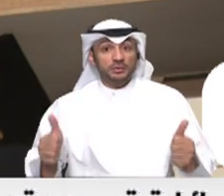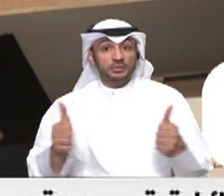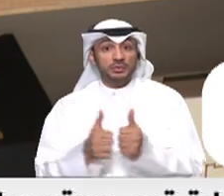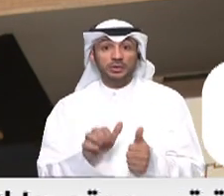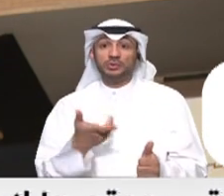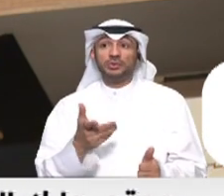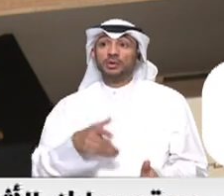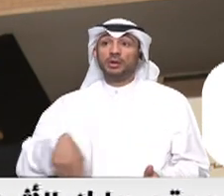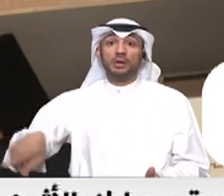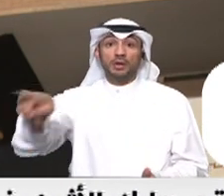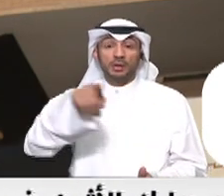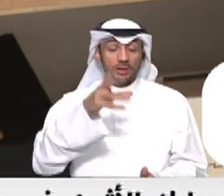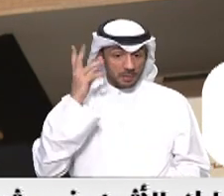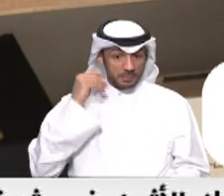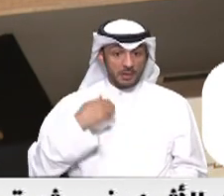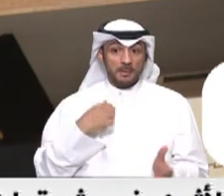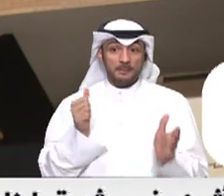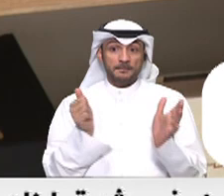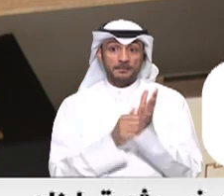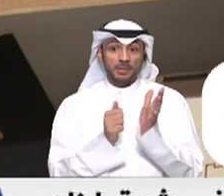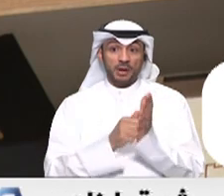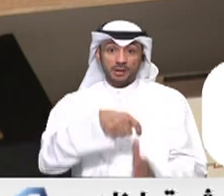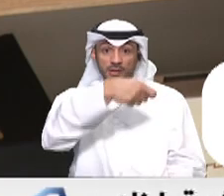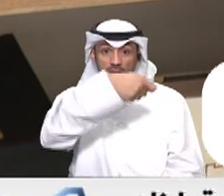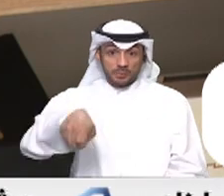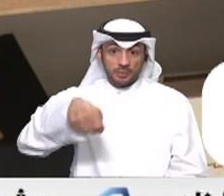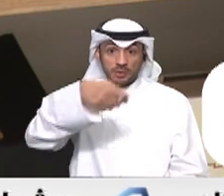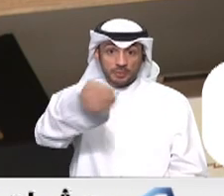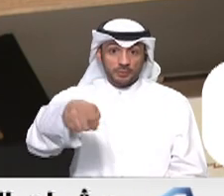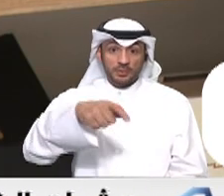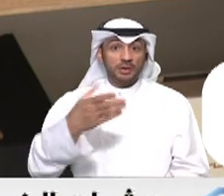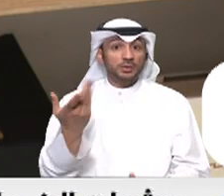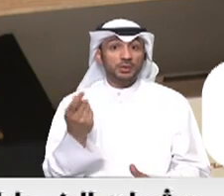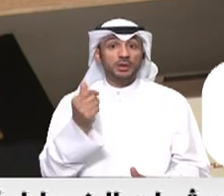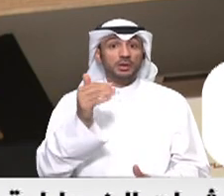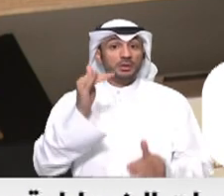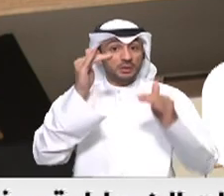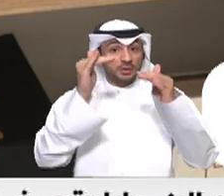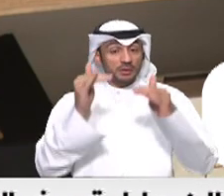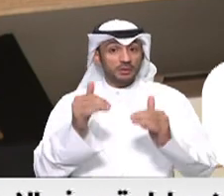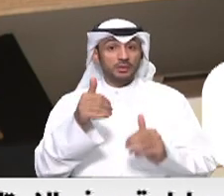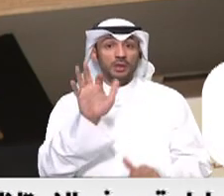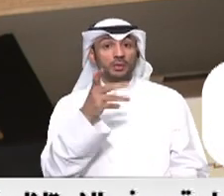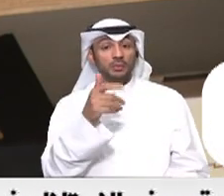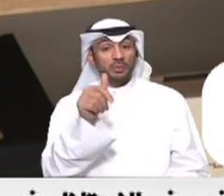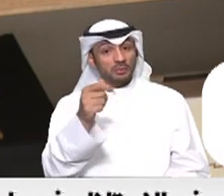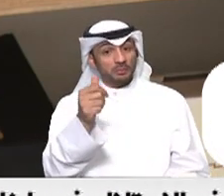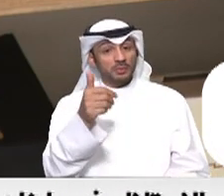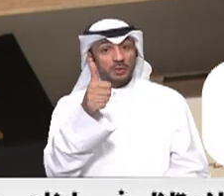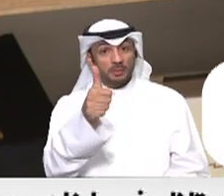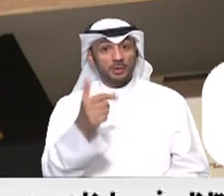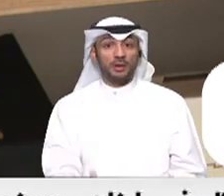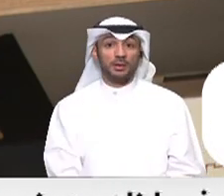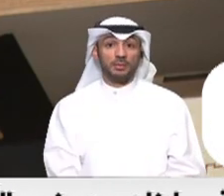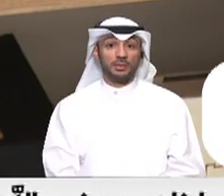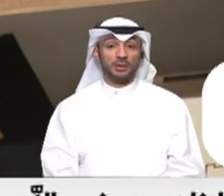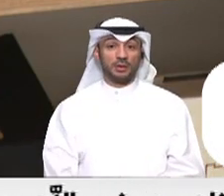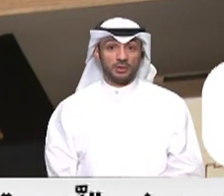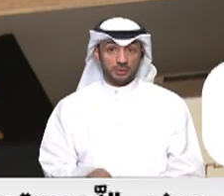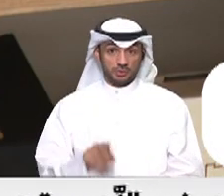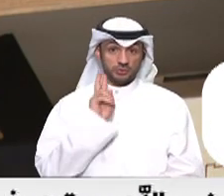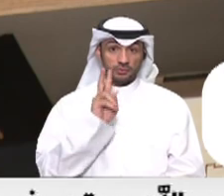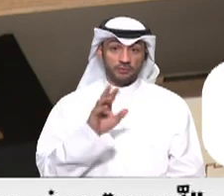للاسر في انها تحصل على عقارات في اسعار متدنيه او اسعار مناسبه لهم و بالتالي